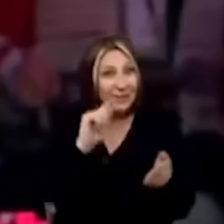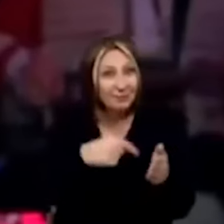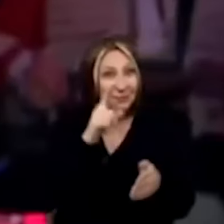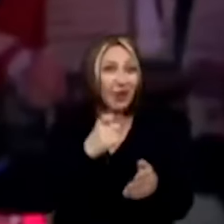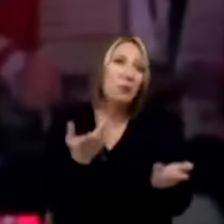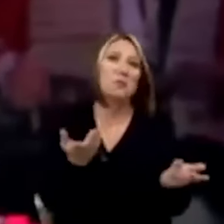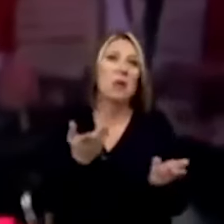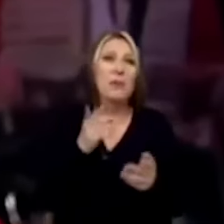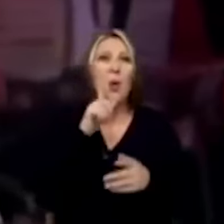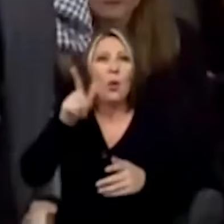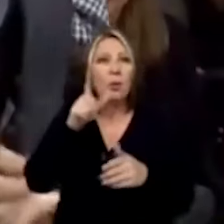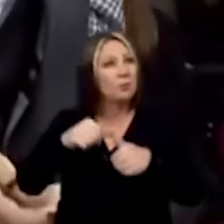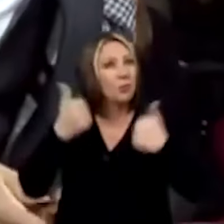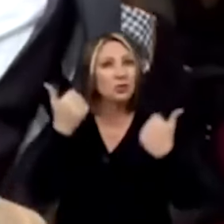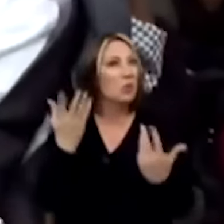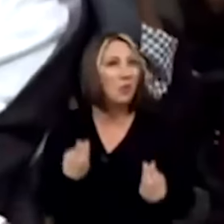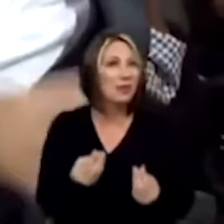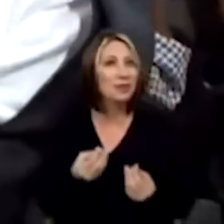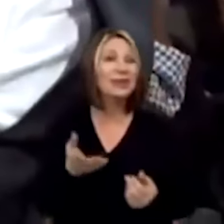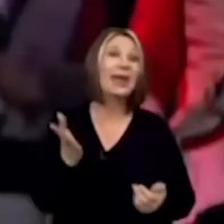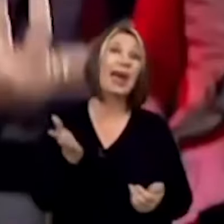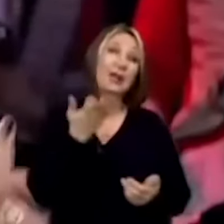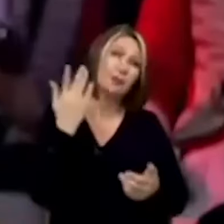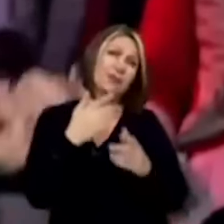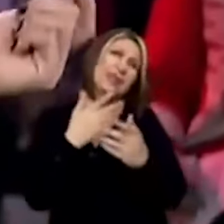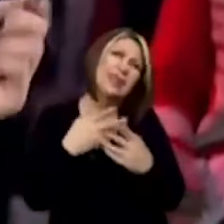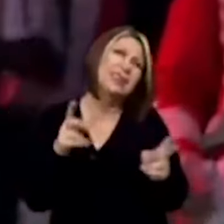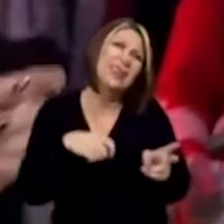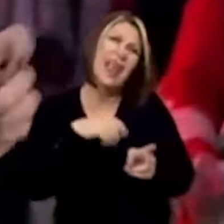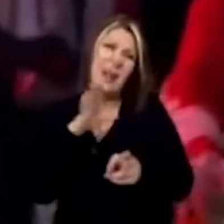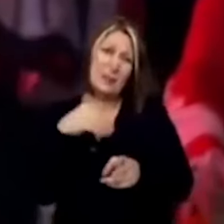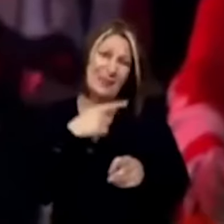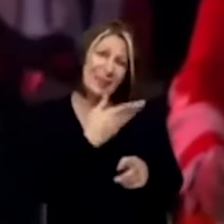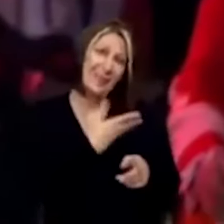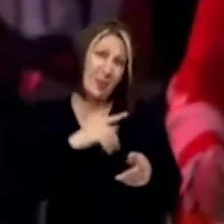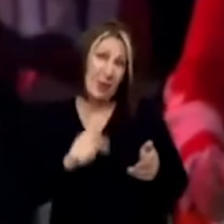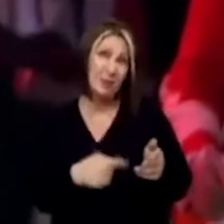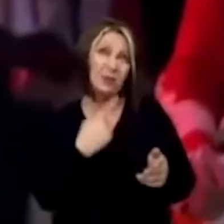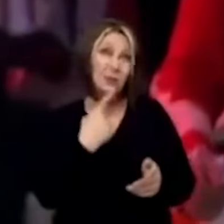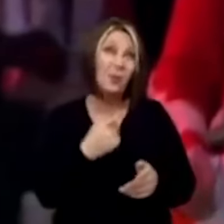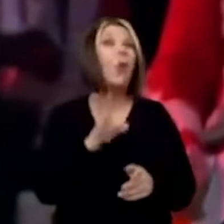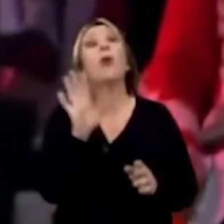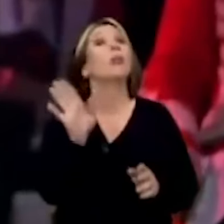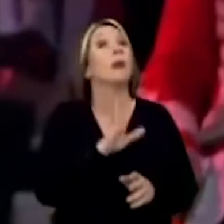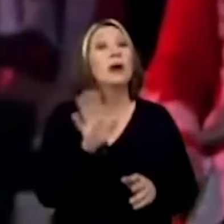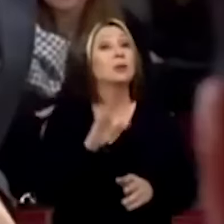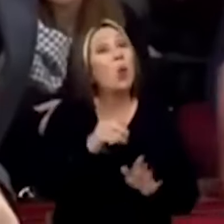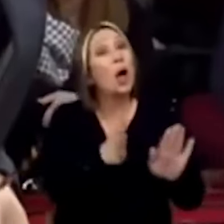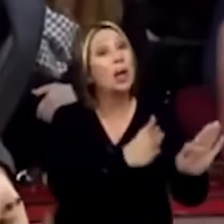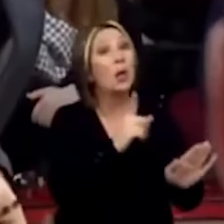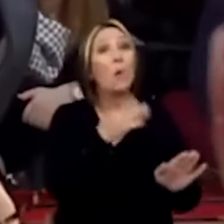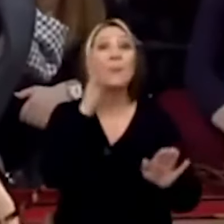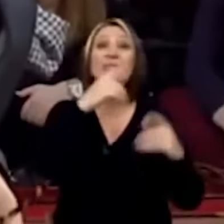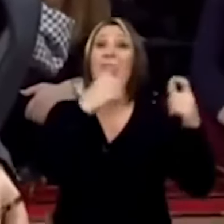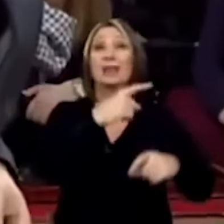atıyor musun? Atmıyorsun. Hayır. Ama horladı diye boşayabiliyor yani insanlar. Atıyorum. Kural çok geniş atıyorum. Hep seni seveceğim aşkım. Bak senin için imza atıyorum da bir olmaz. Kural. Olmaz. O